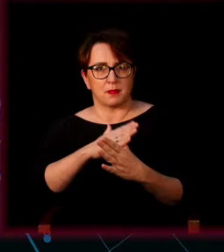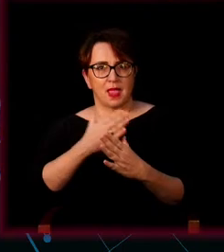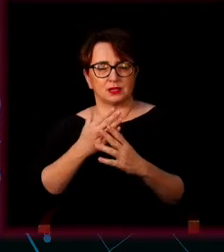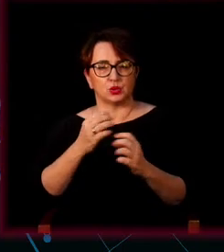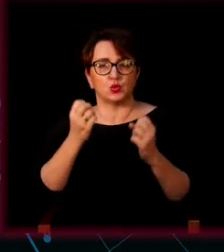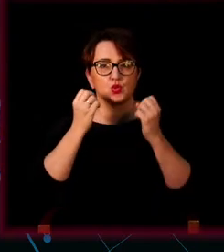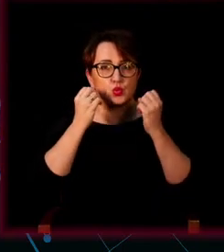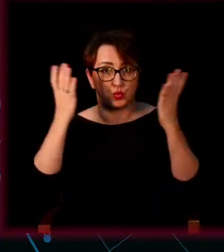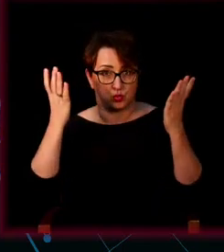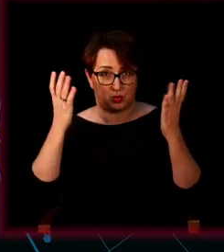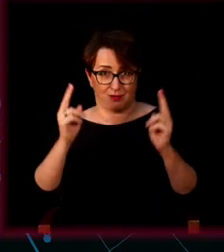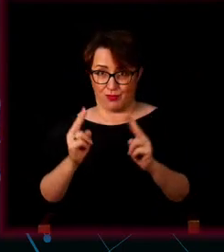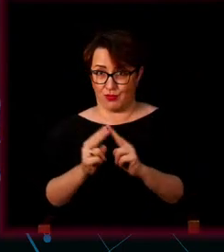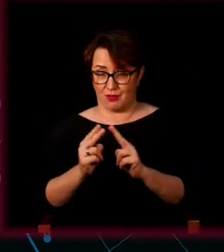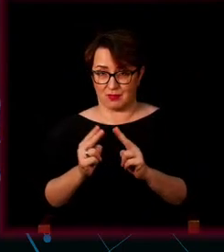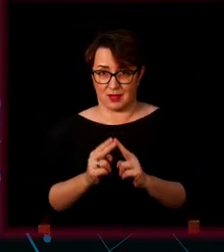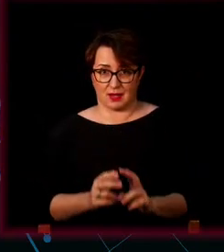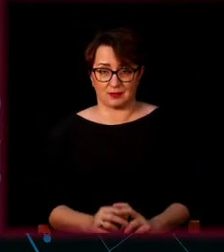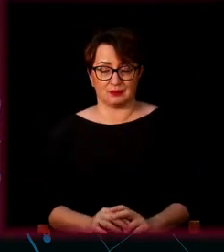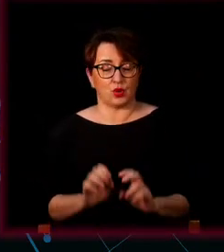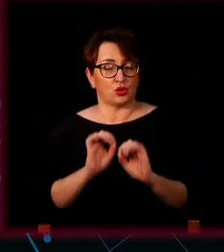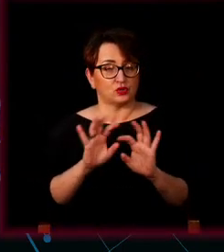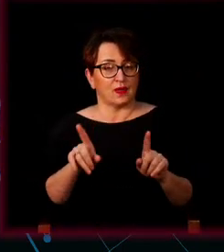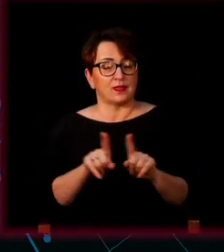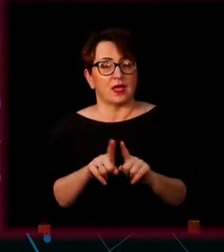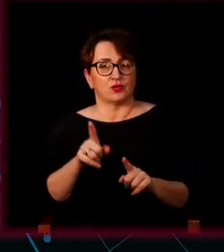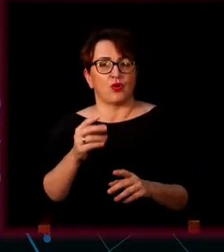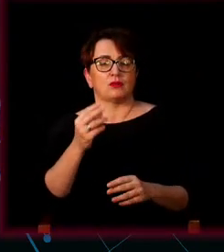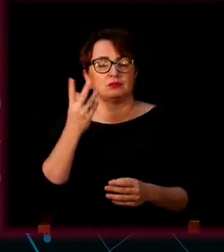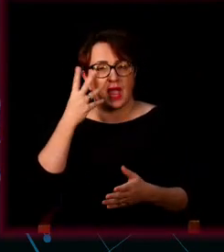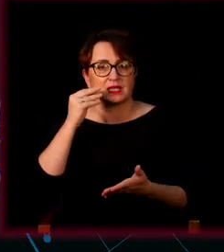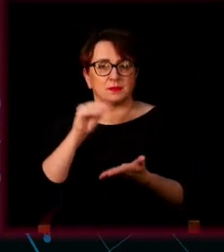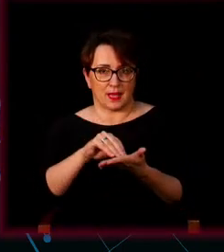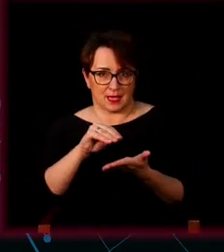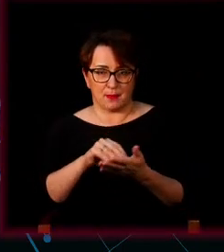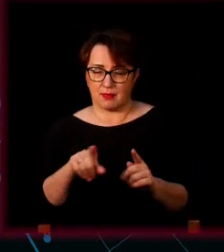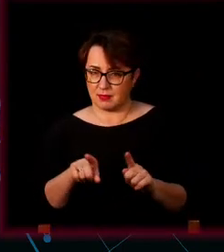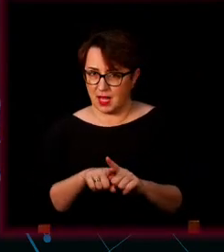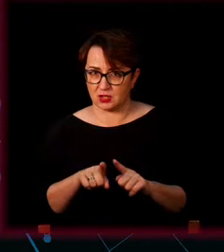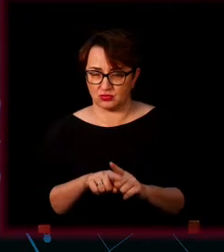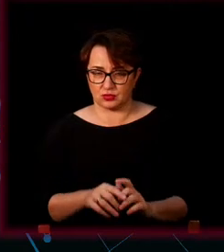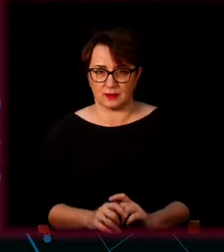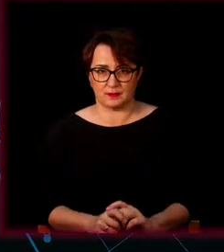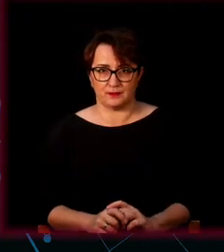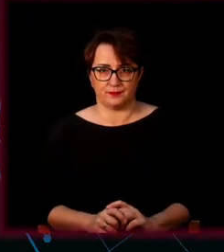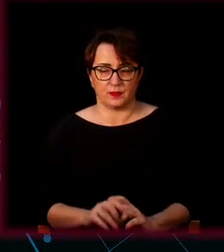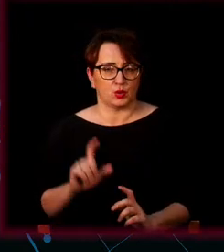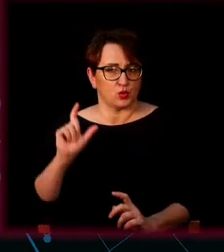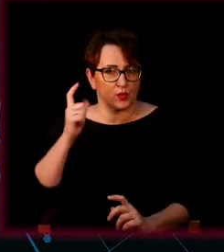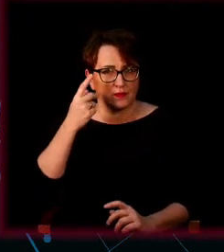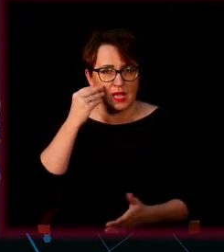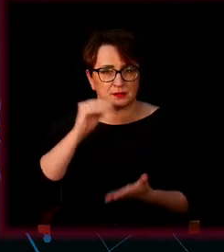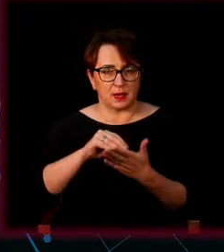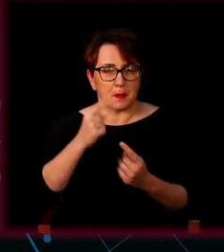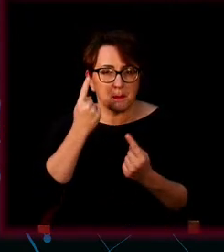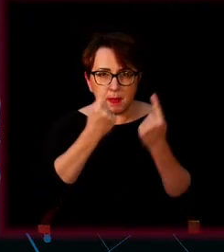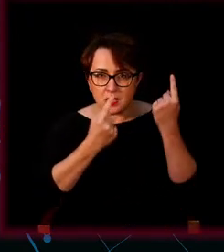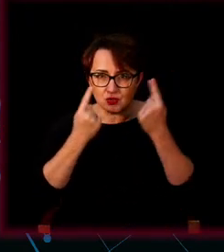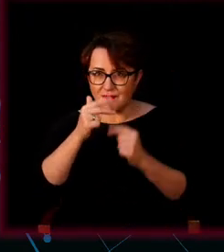międzykulturowego. Oczywiście, tak jak powiedziałem, też pewnym eksperymentem, przede wszystkim tak eksperymentem